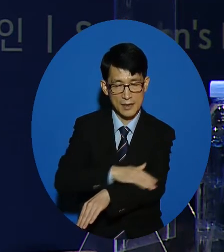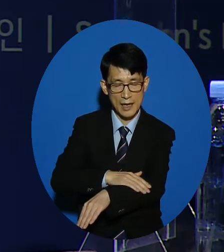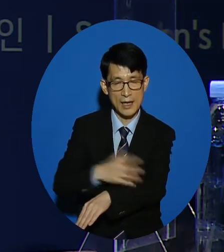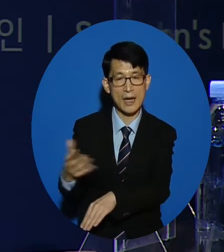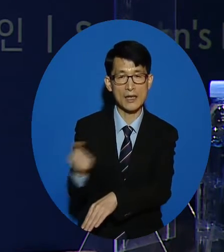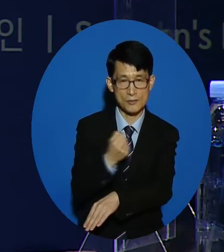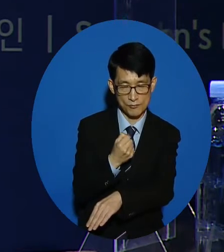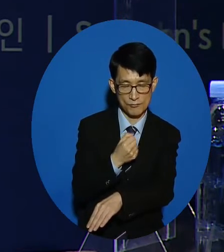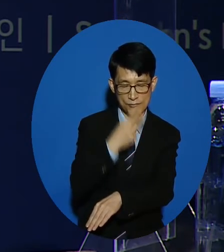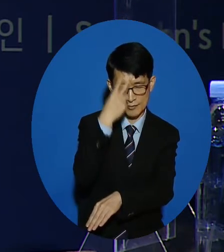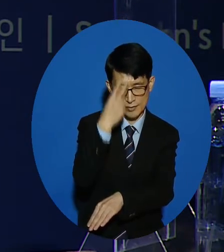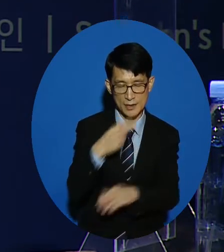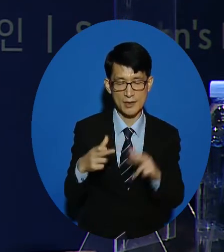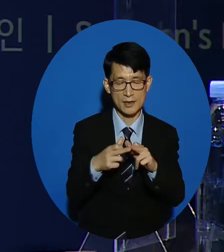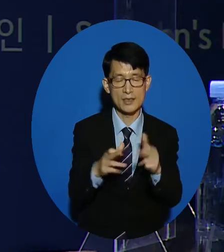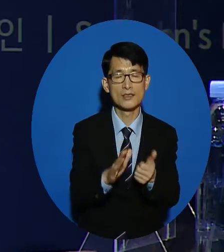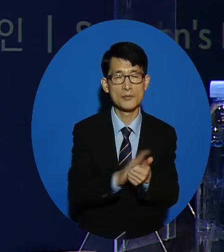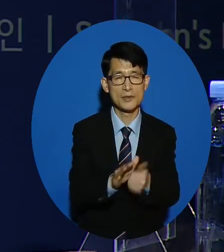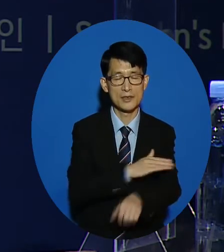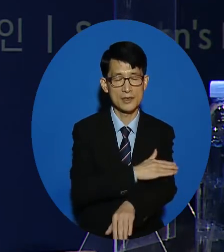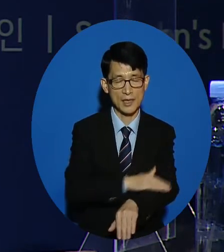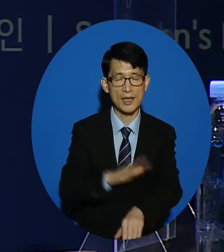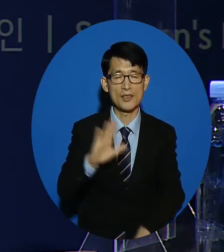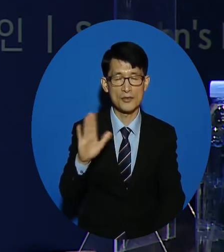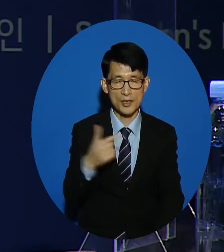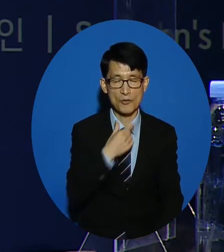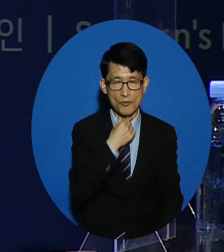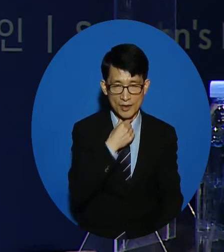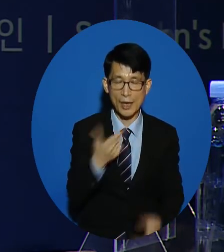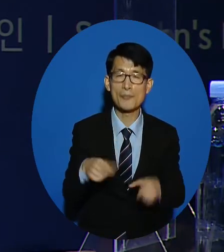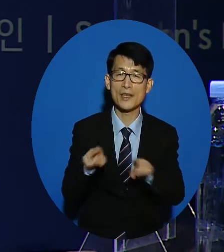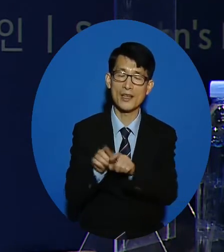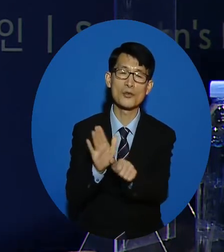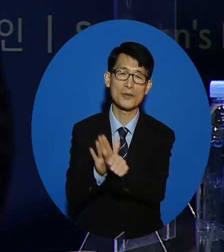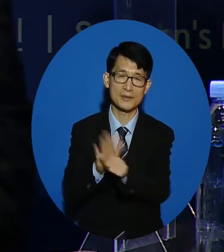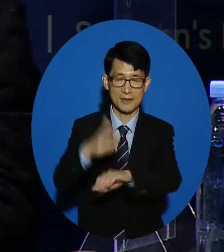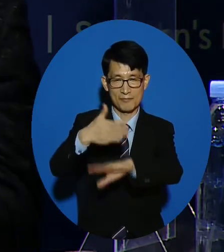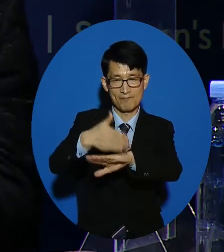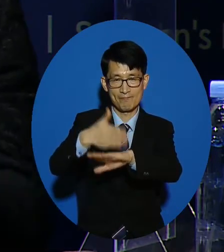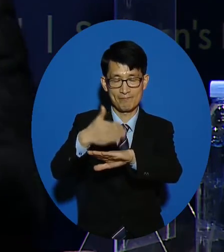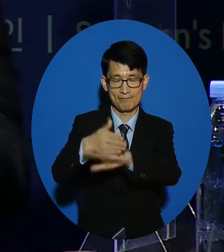또한 함께 같이 협력하겠습니다. 고맙습니다.